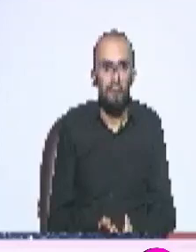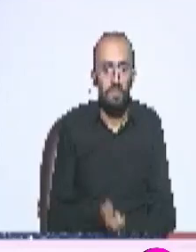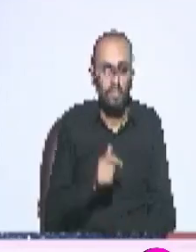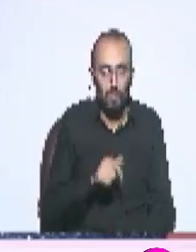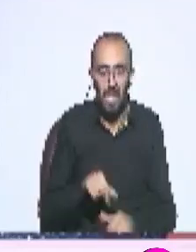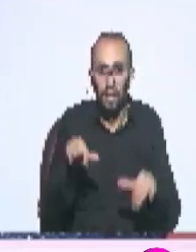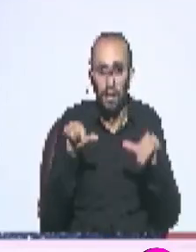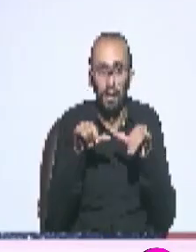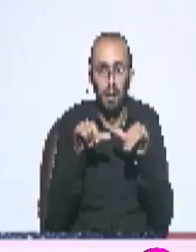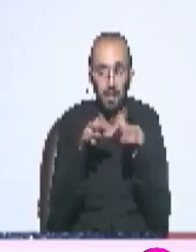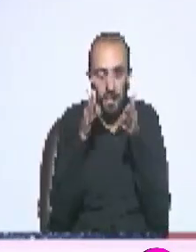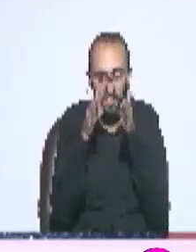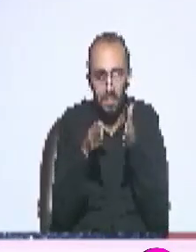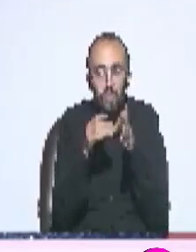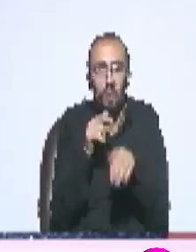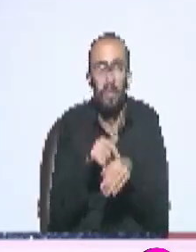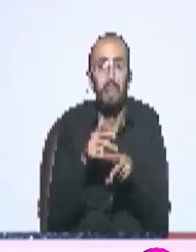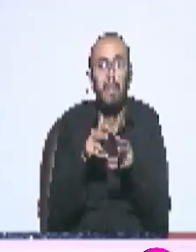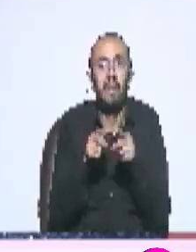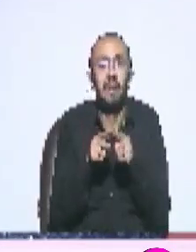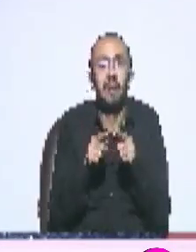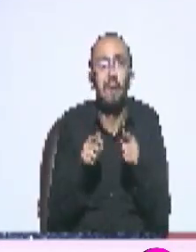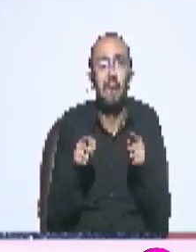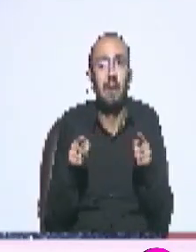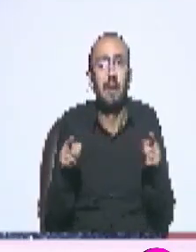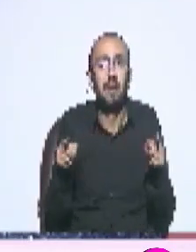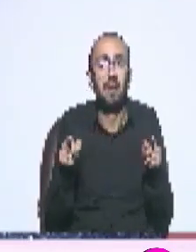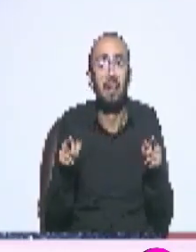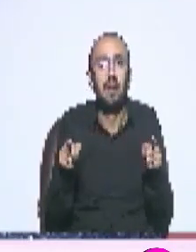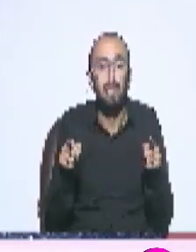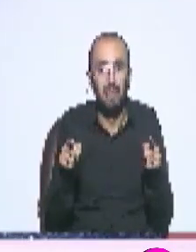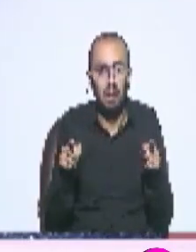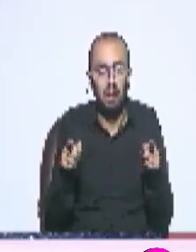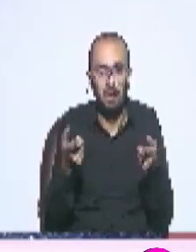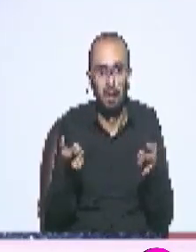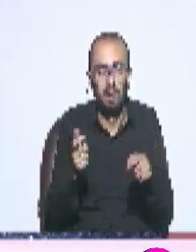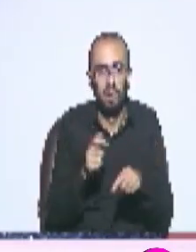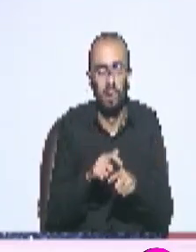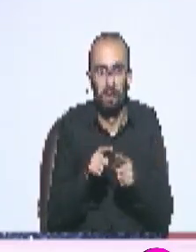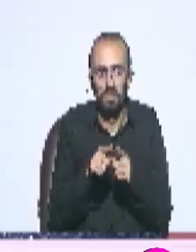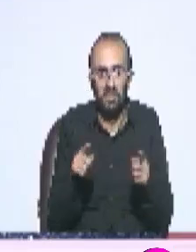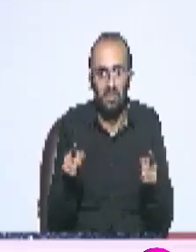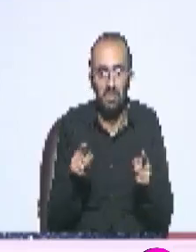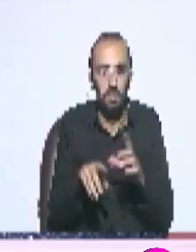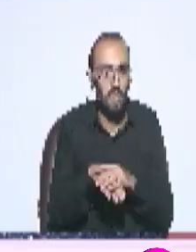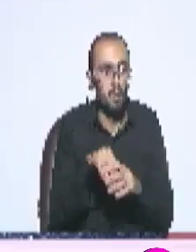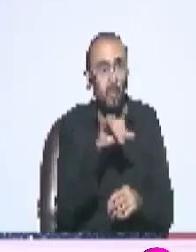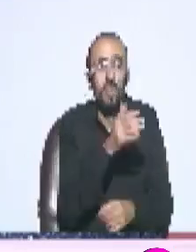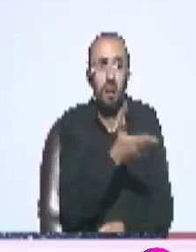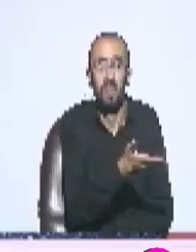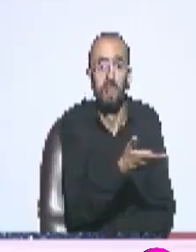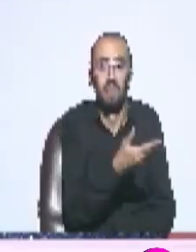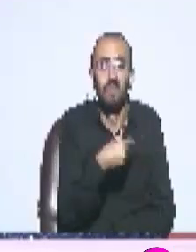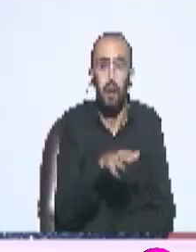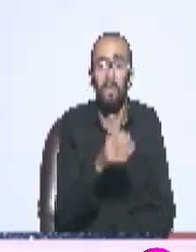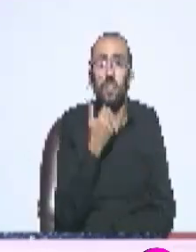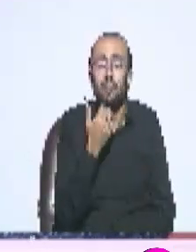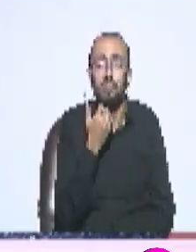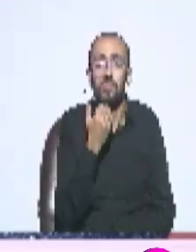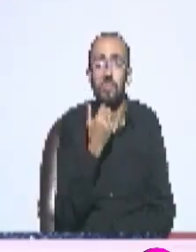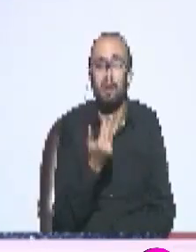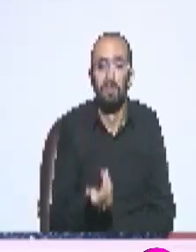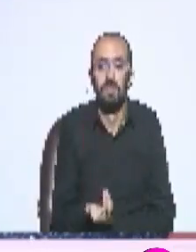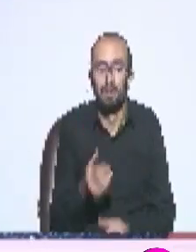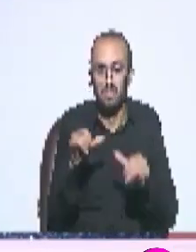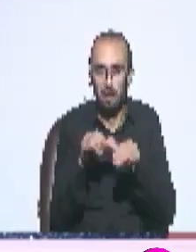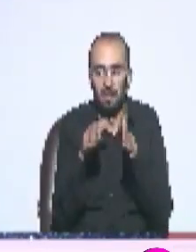للسوشيال ميديا والموبايل وبيبقى وقت ساتسفاي جدا بيبقى مرضي جدا يعني ما فيش ولا حاجه من اللي احنا بنعملها بتروح